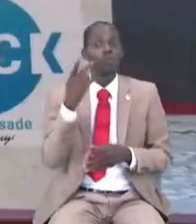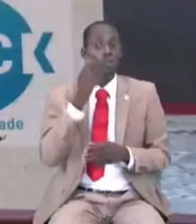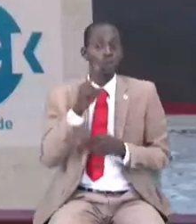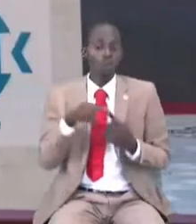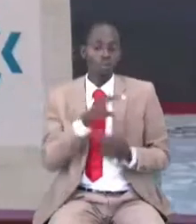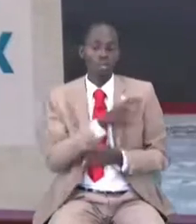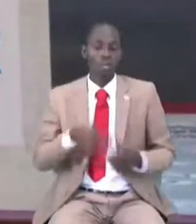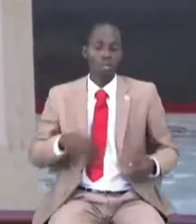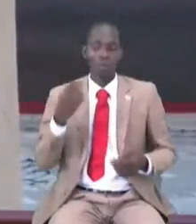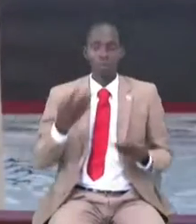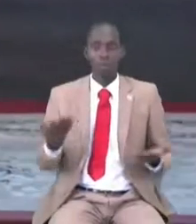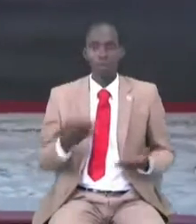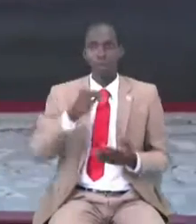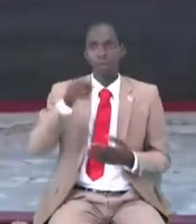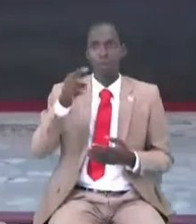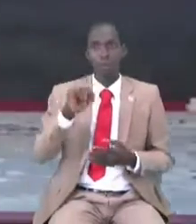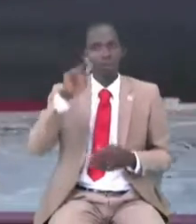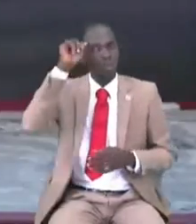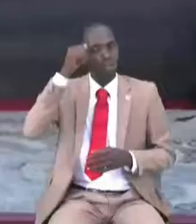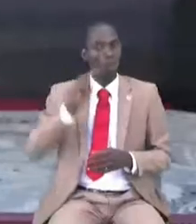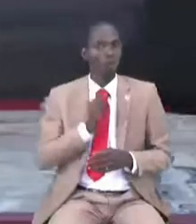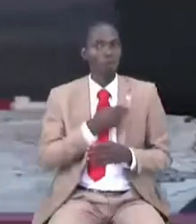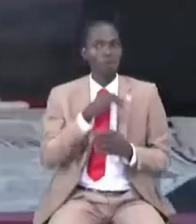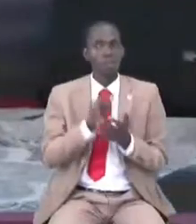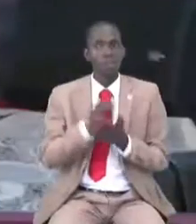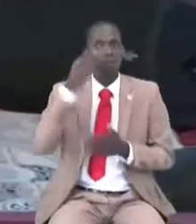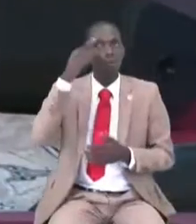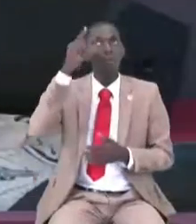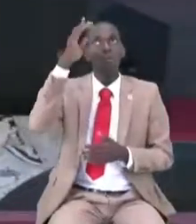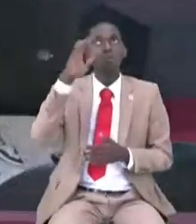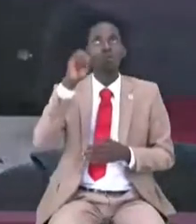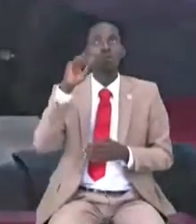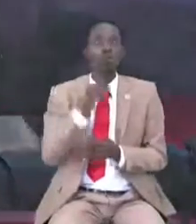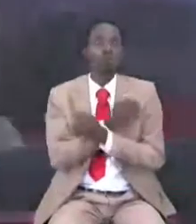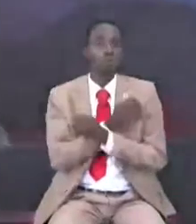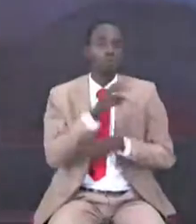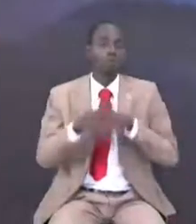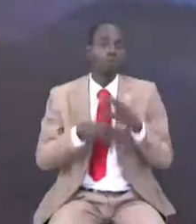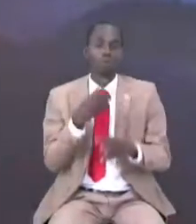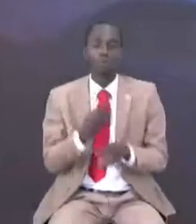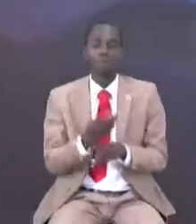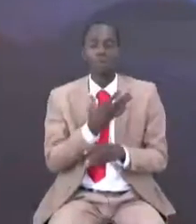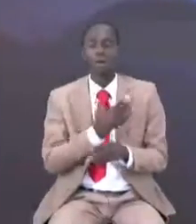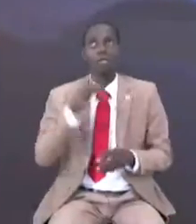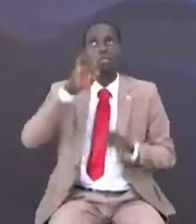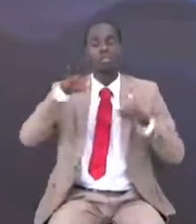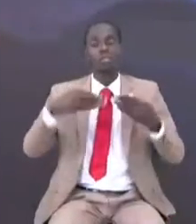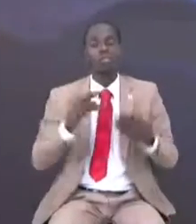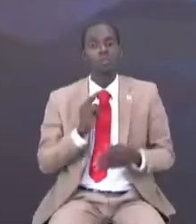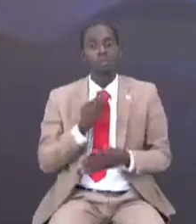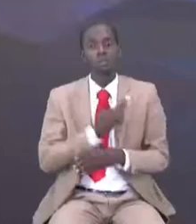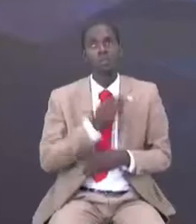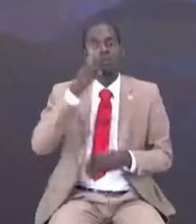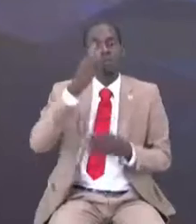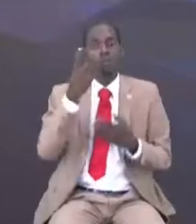son Fils unique afin que quiconque croit en lui ne périsse point, mais qu'il ait la vie éternelle. Le monde est toujours aimé